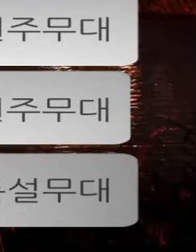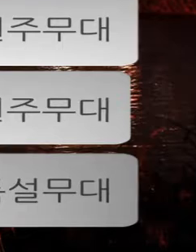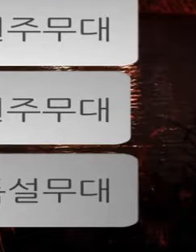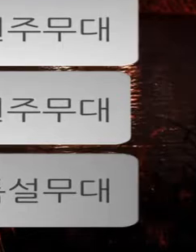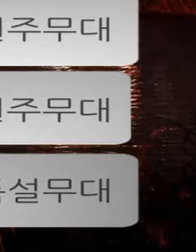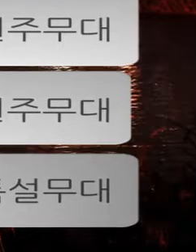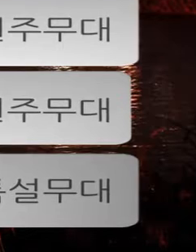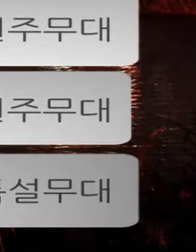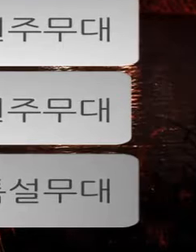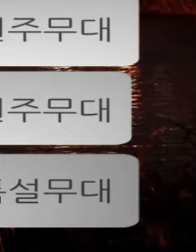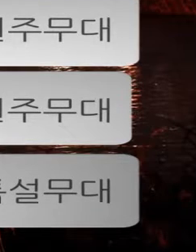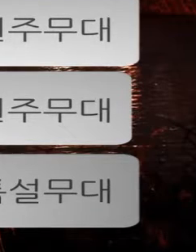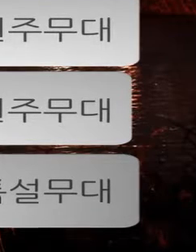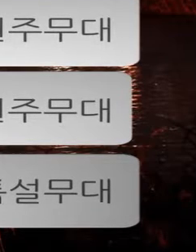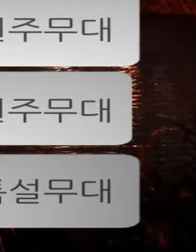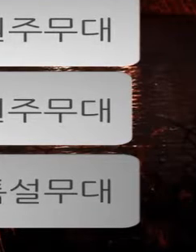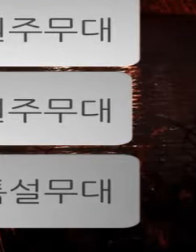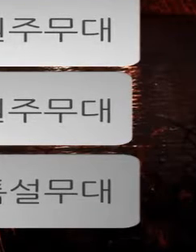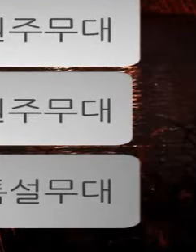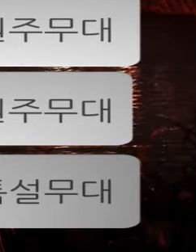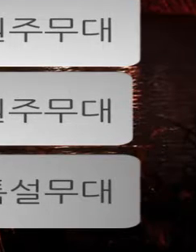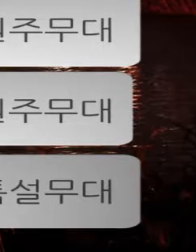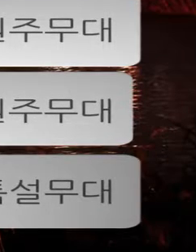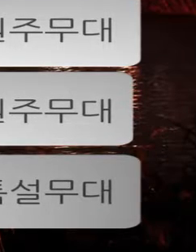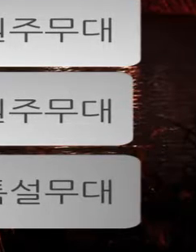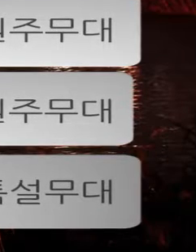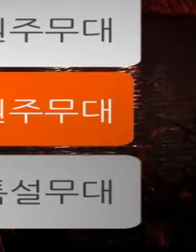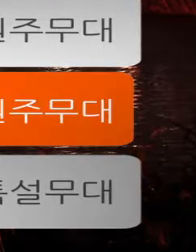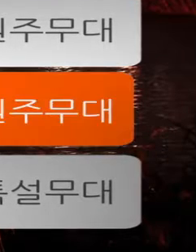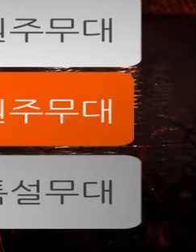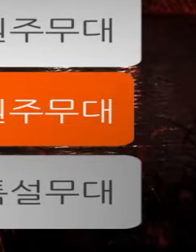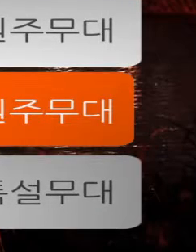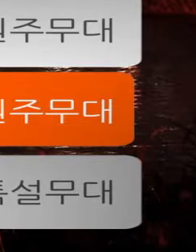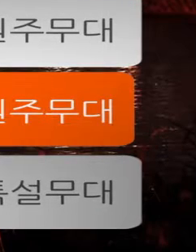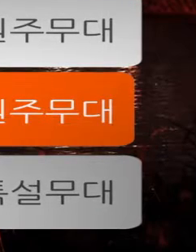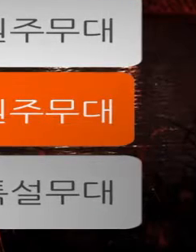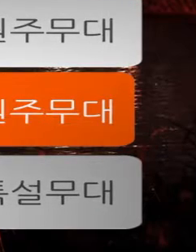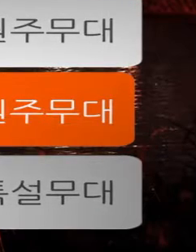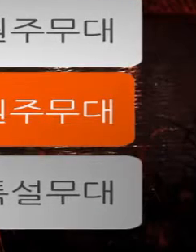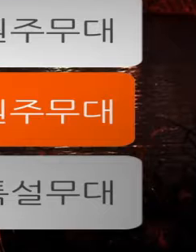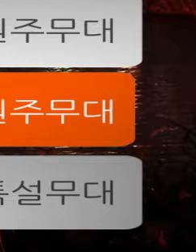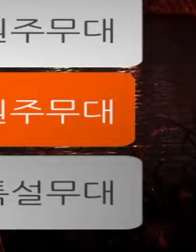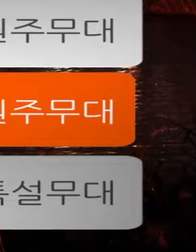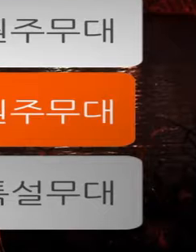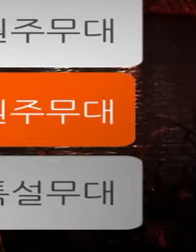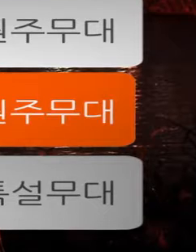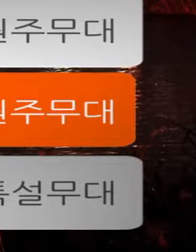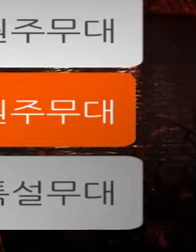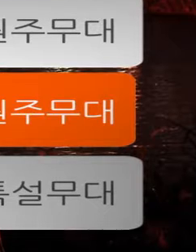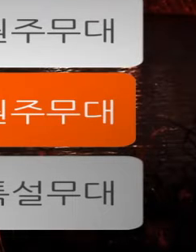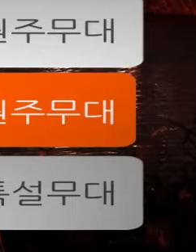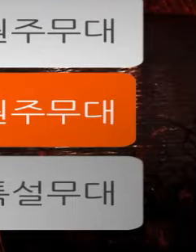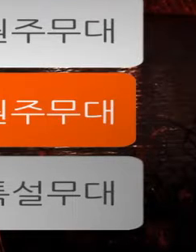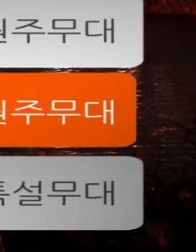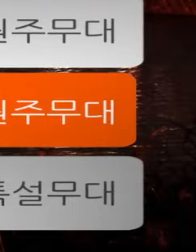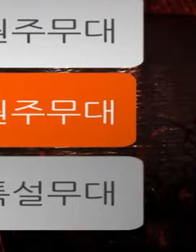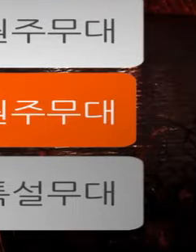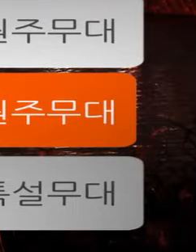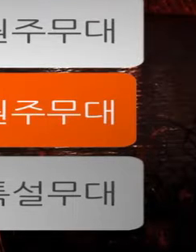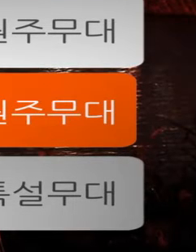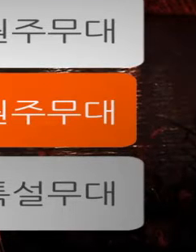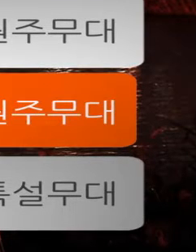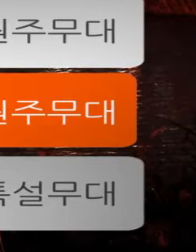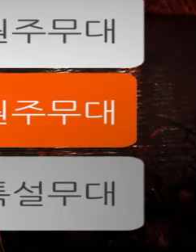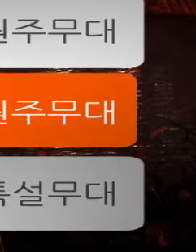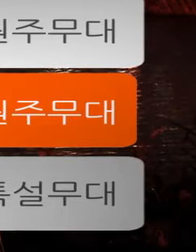무대에서는 찾아가는 희망음악회 색소폰 앙상블 공연이, 오후 7시부터 무령왕 탄생이야기, 오후